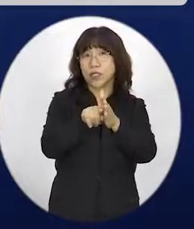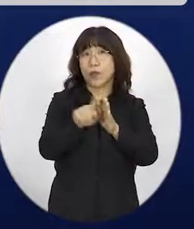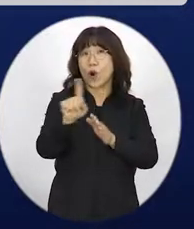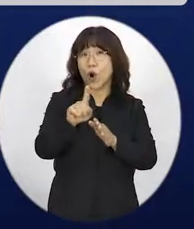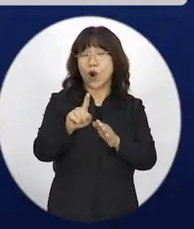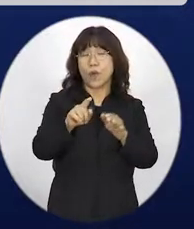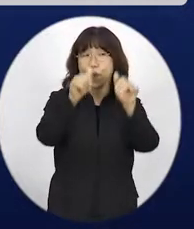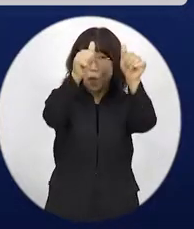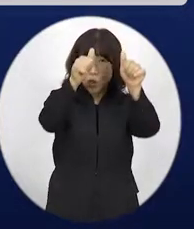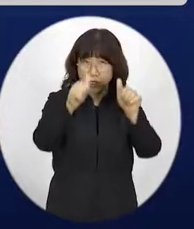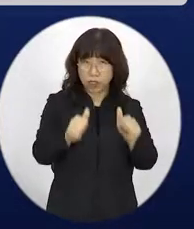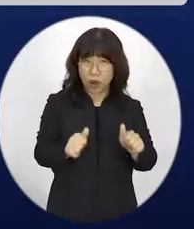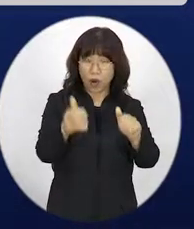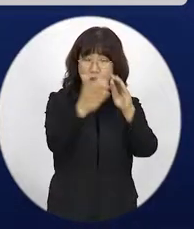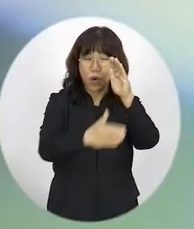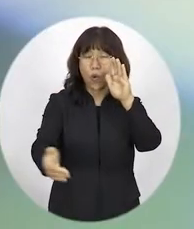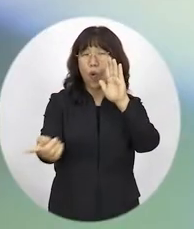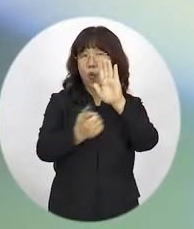공모전을 개최합니다.